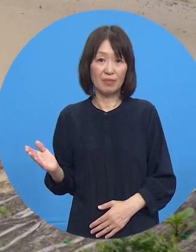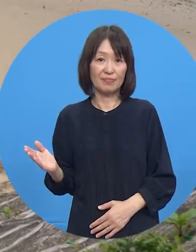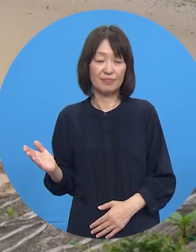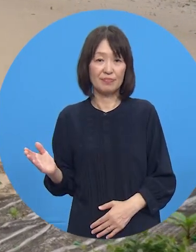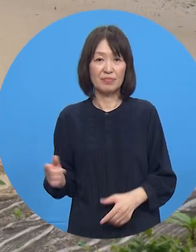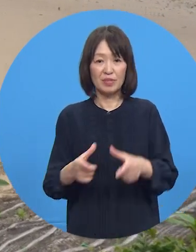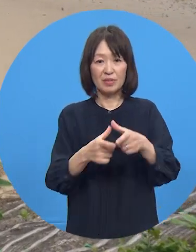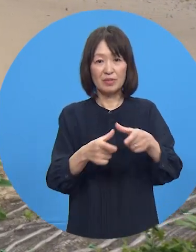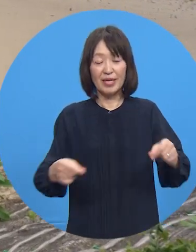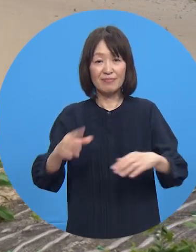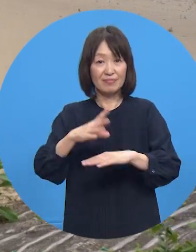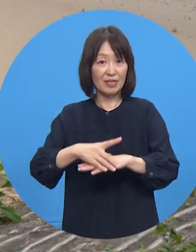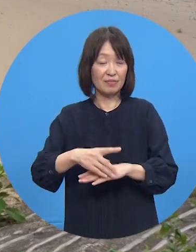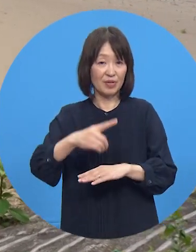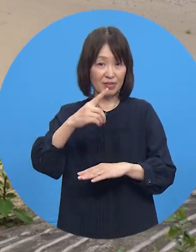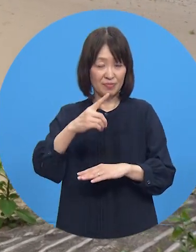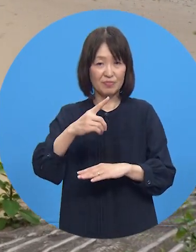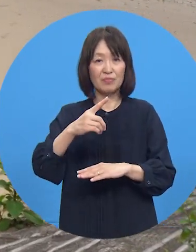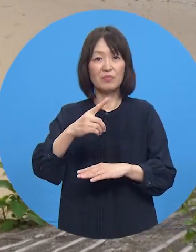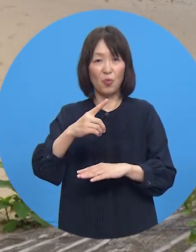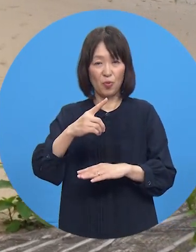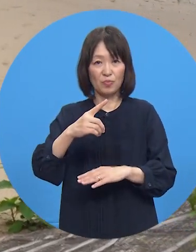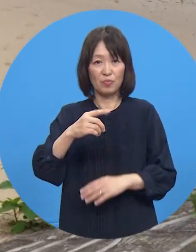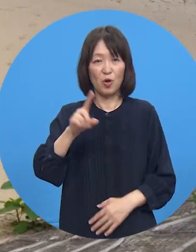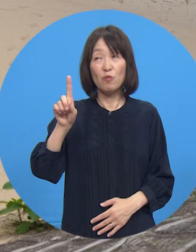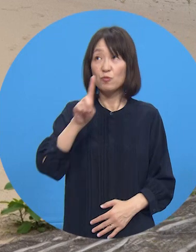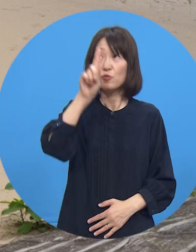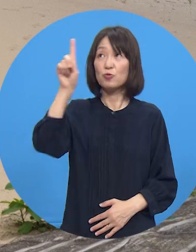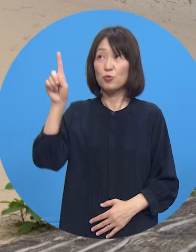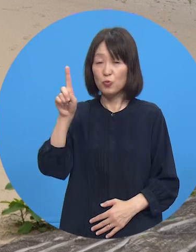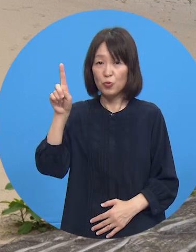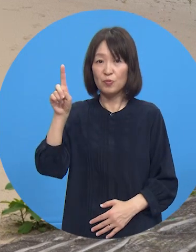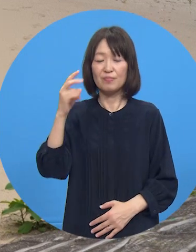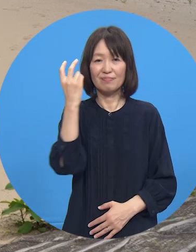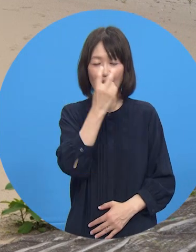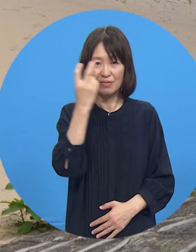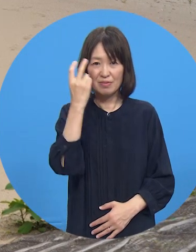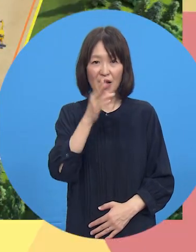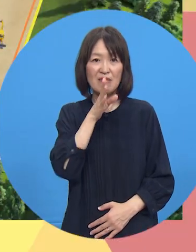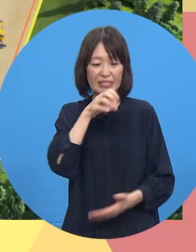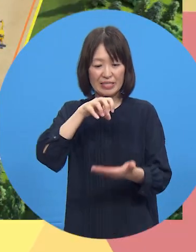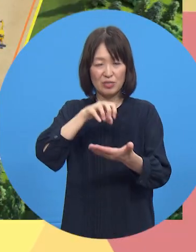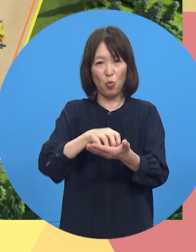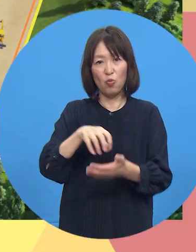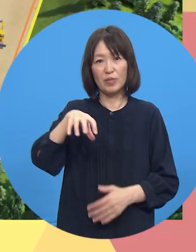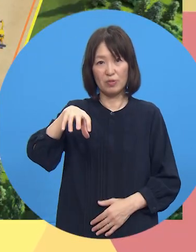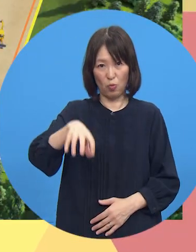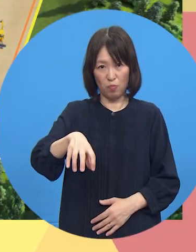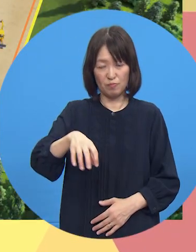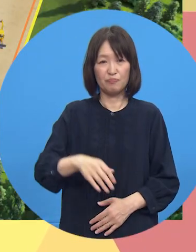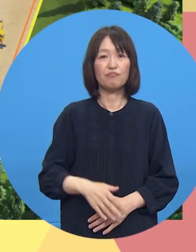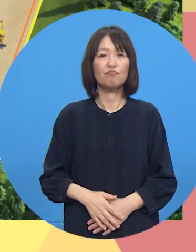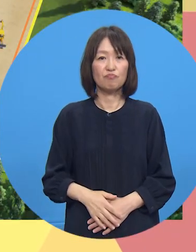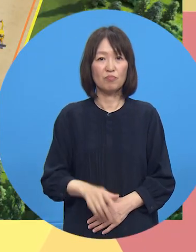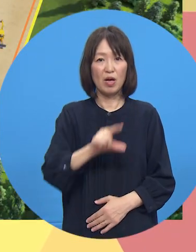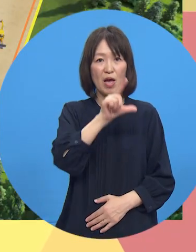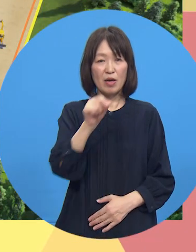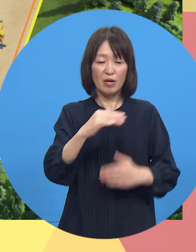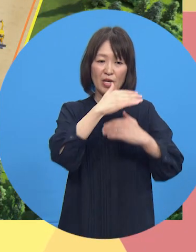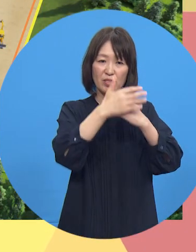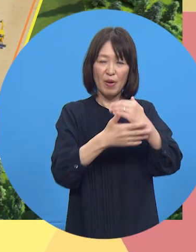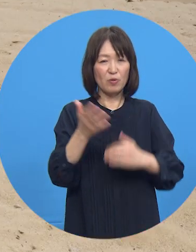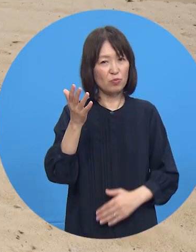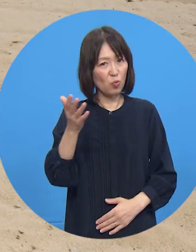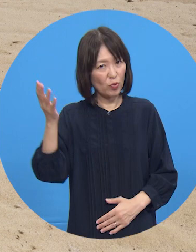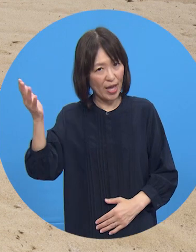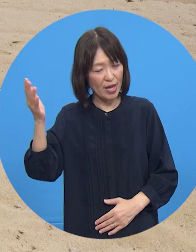施設としては日本初となる宇宙探査実証フィールド。月面環境を想定した3つ